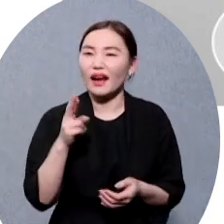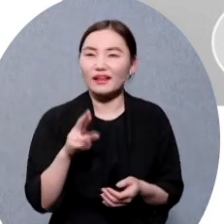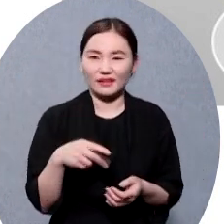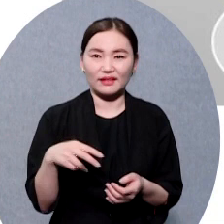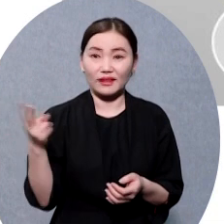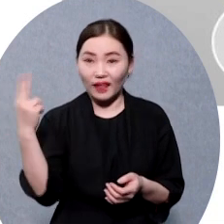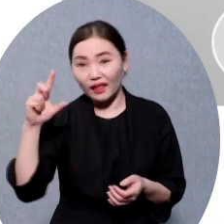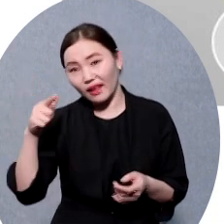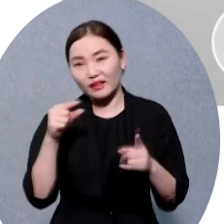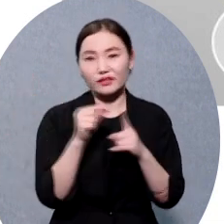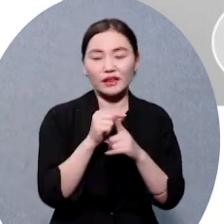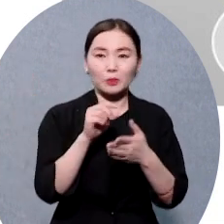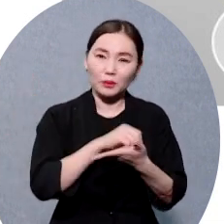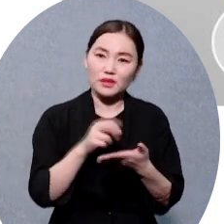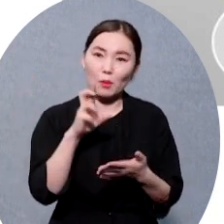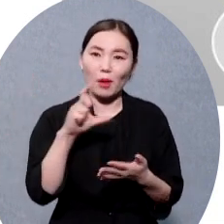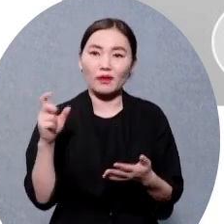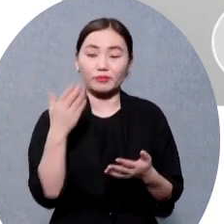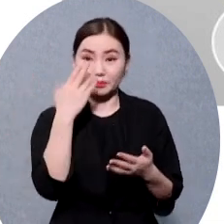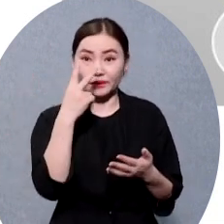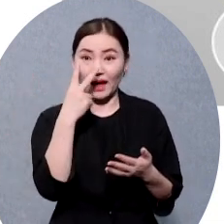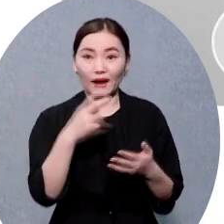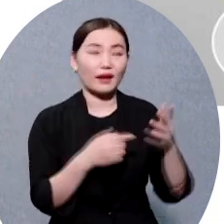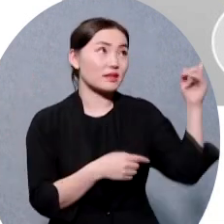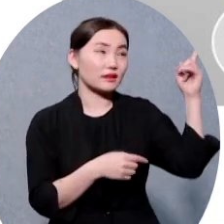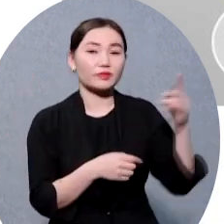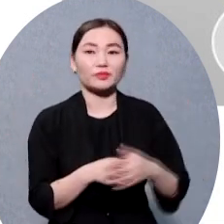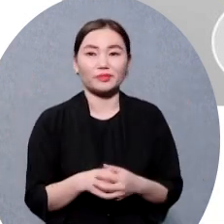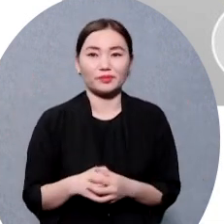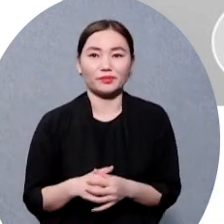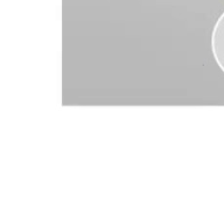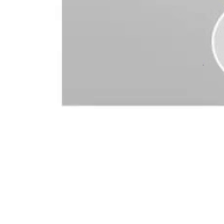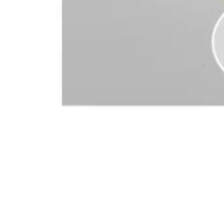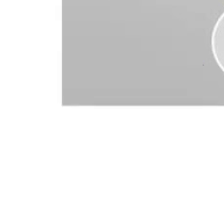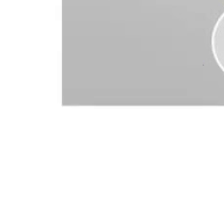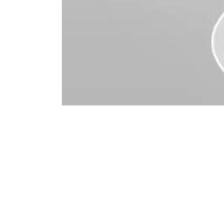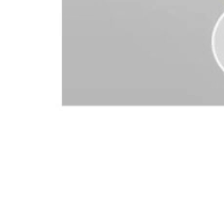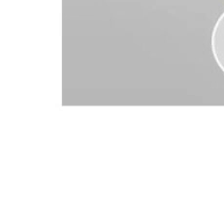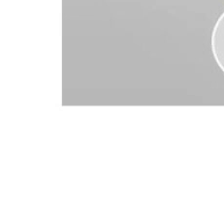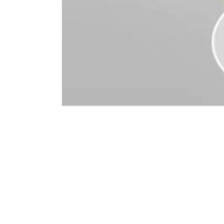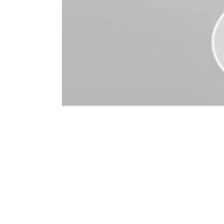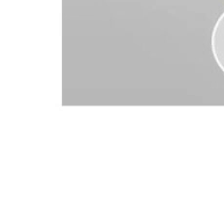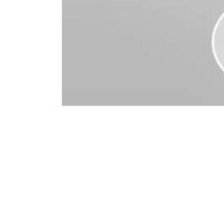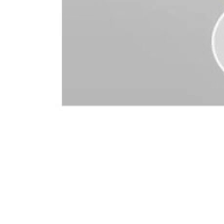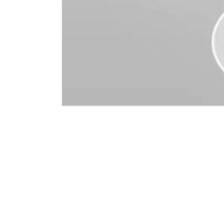анхаарат хараад өөрсдийн одоо тайлбараа бодоорой.